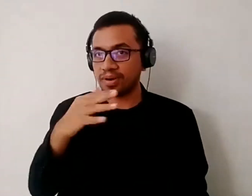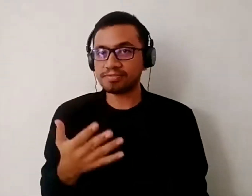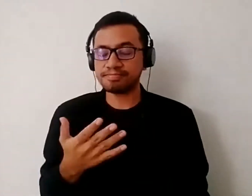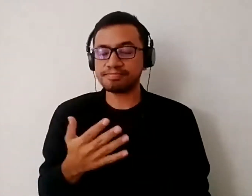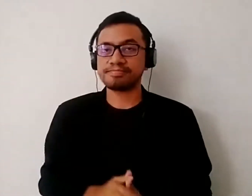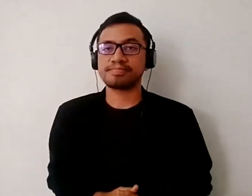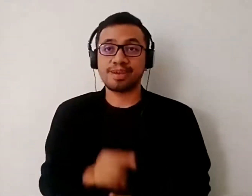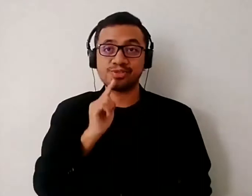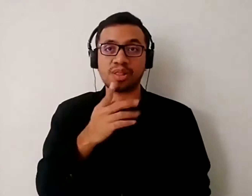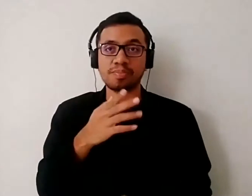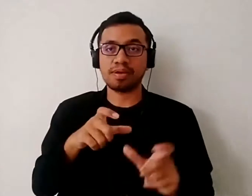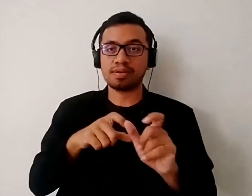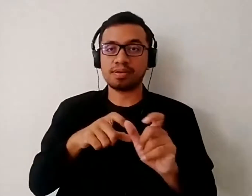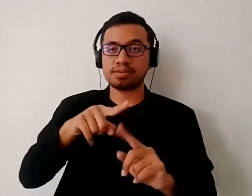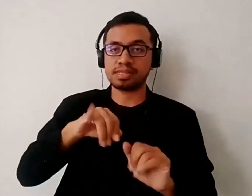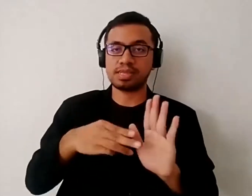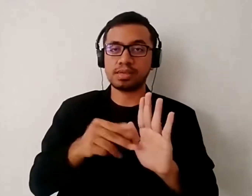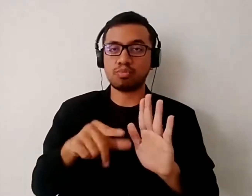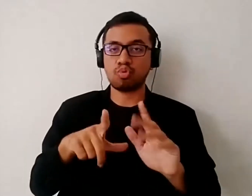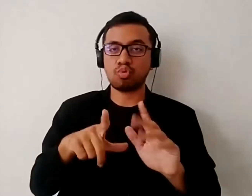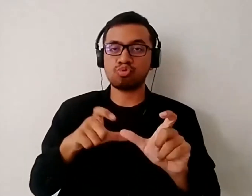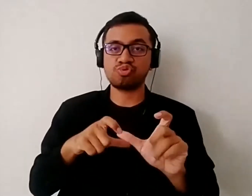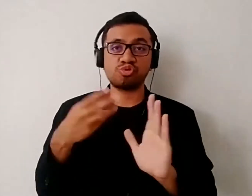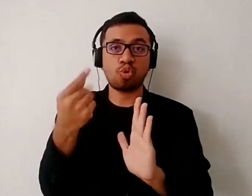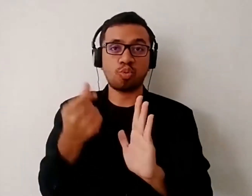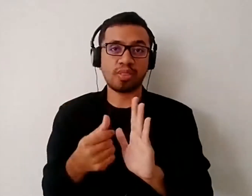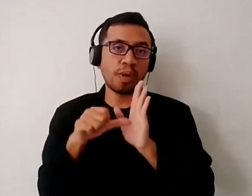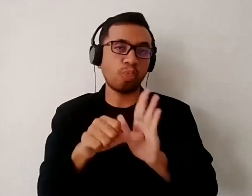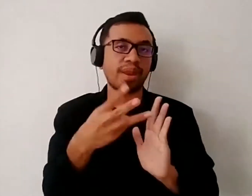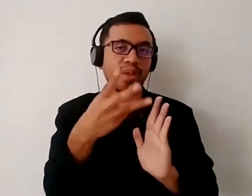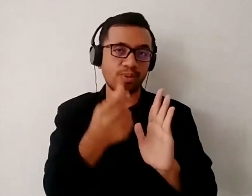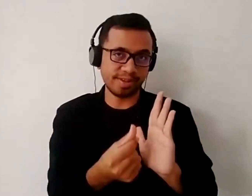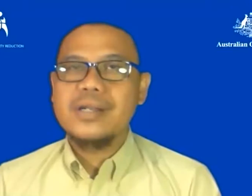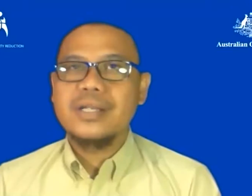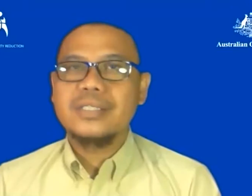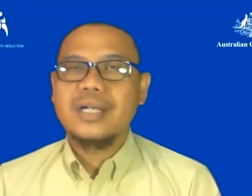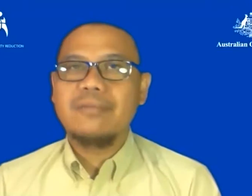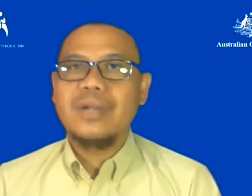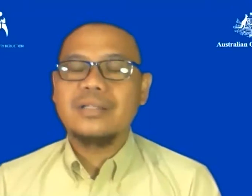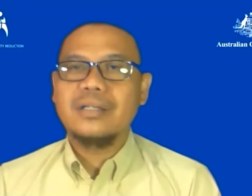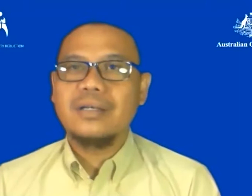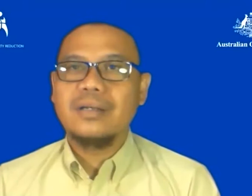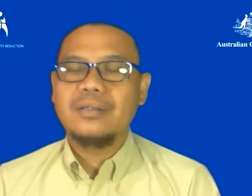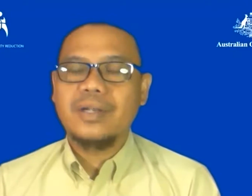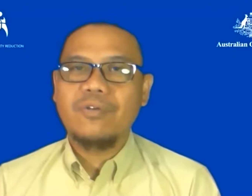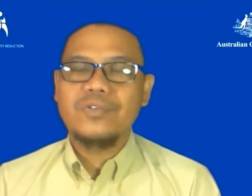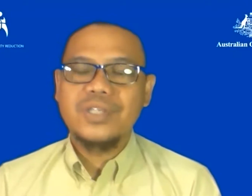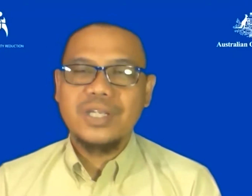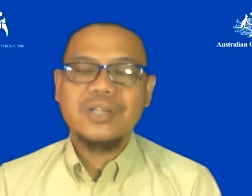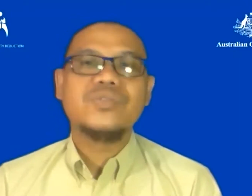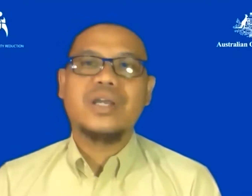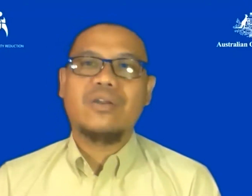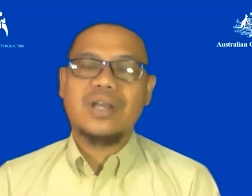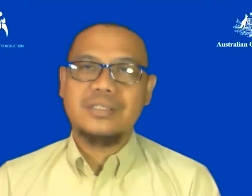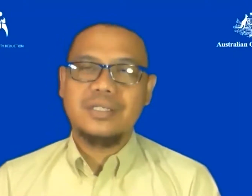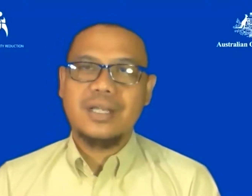Terkait dengan stimulus ekonomi ya, jadi tadi Pak Budi sudah menyampaikan dengan sangat gamblang refocusing